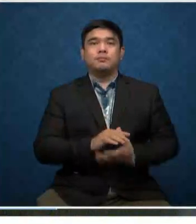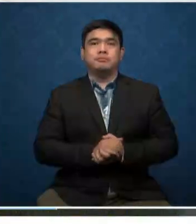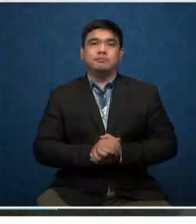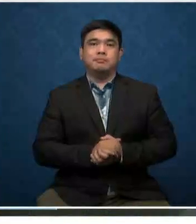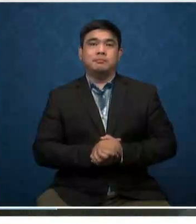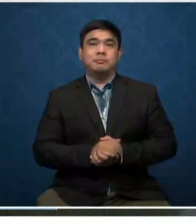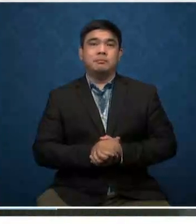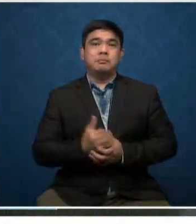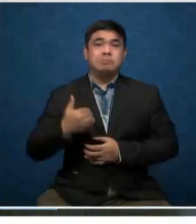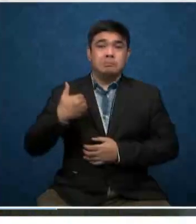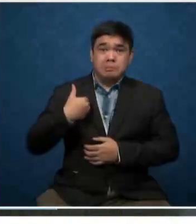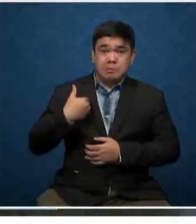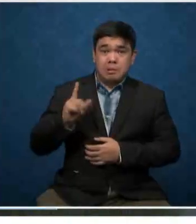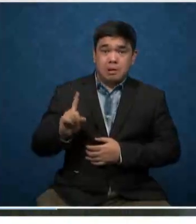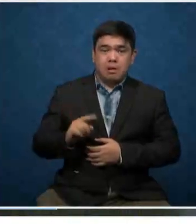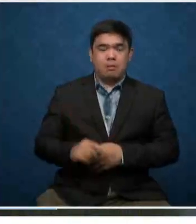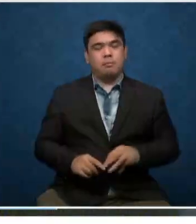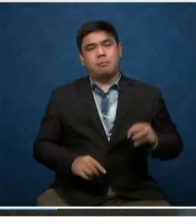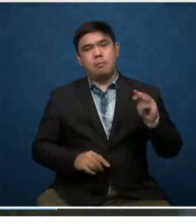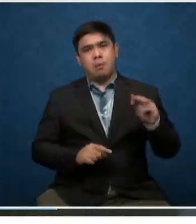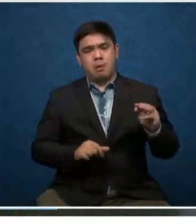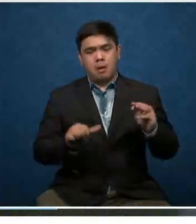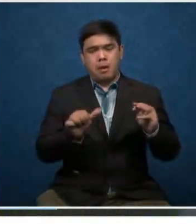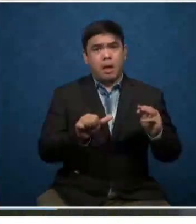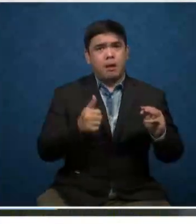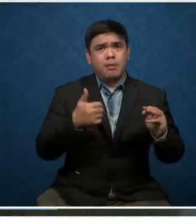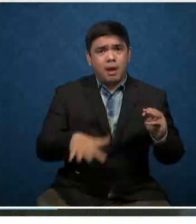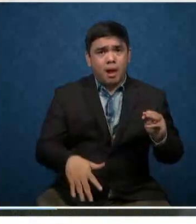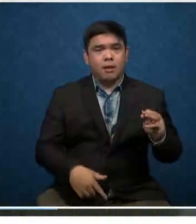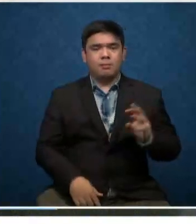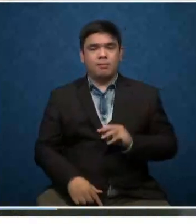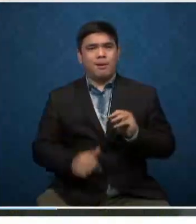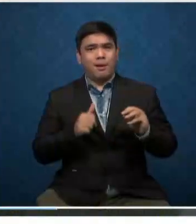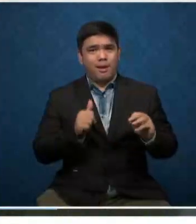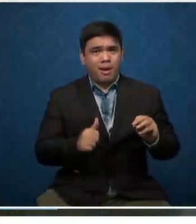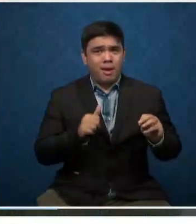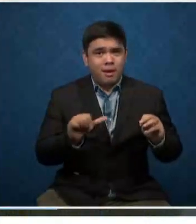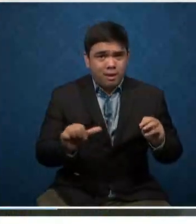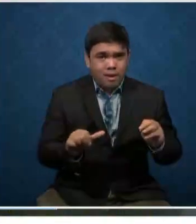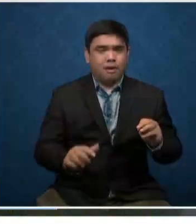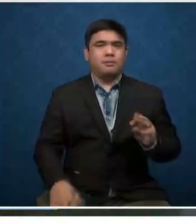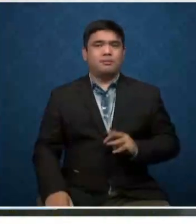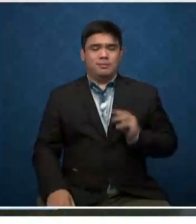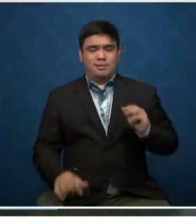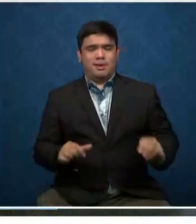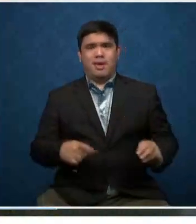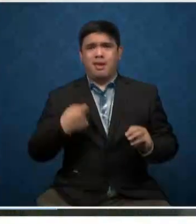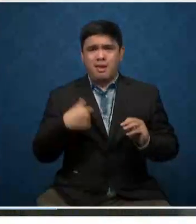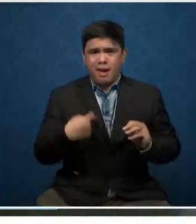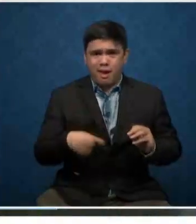ทั้งในมาตราที่แก้ไม่ได้มาตราที่แก้ได้แล้วก็มาตราที่แก้